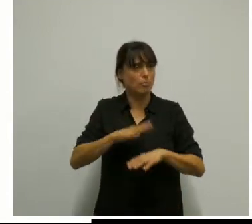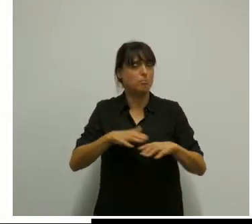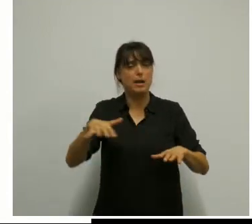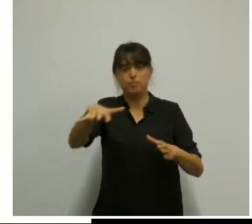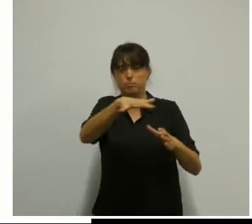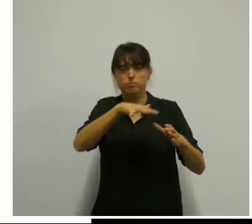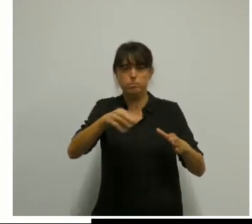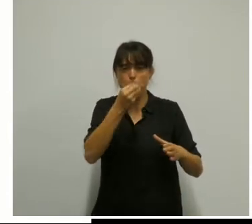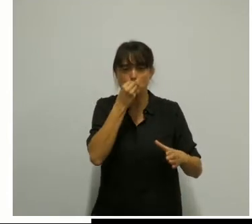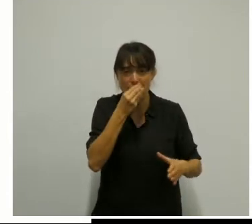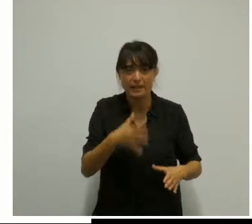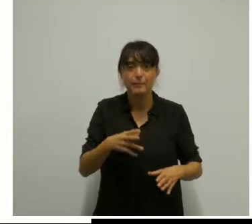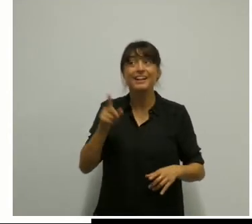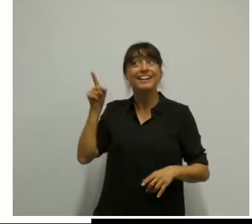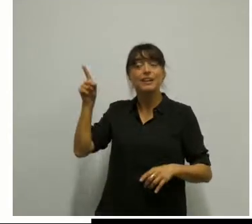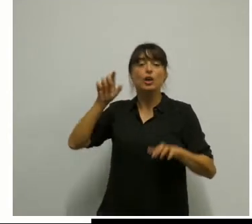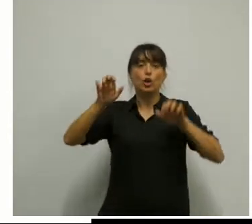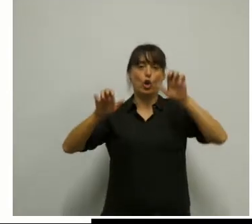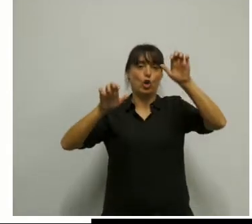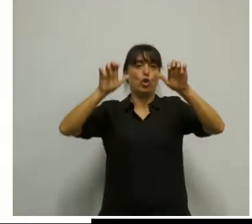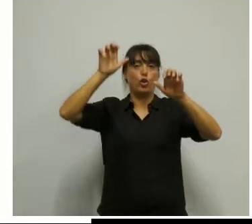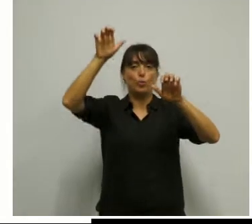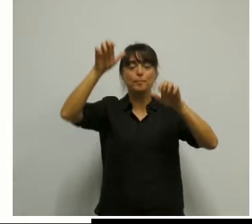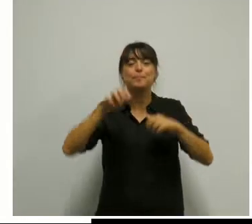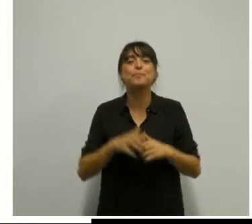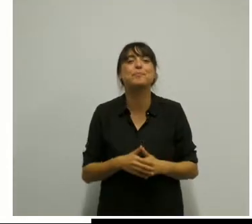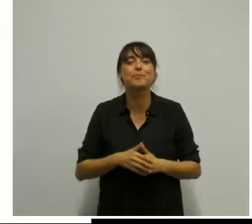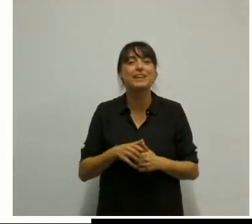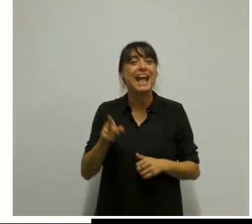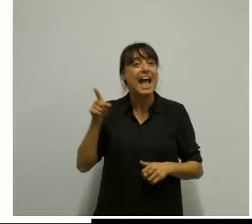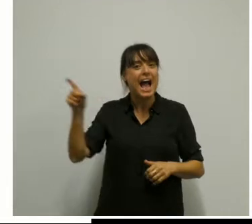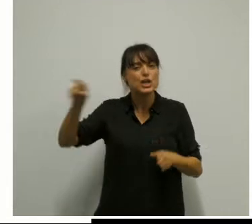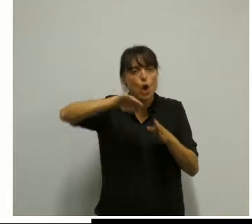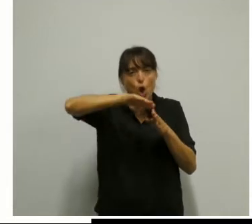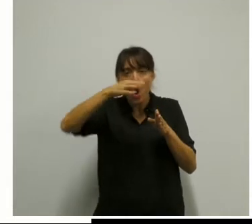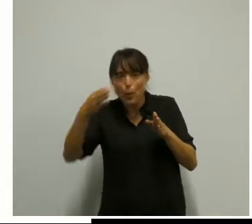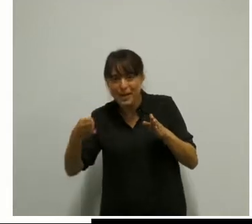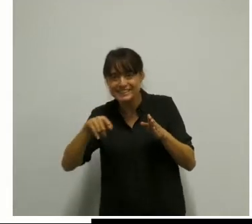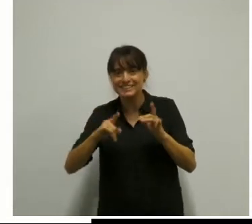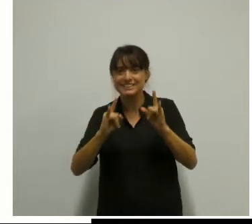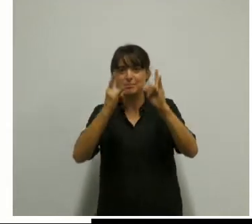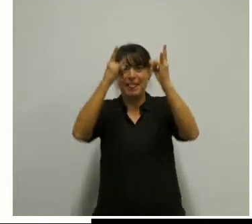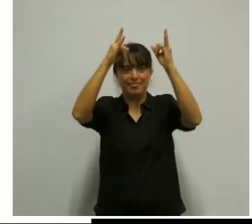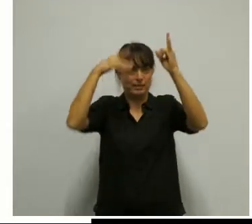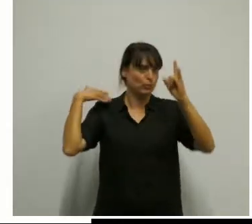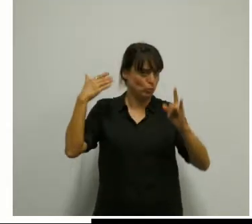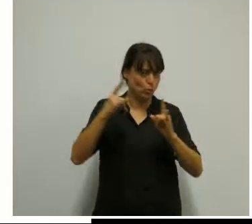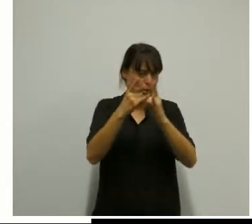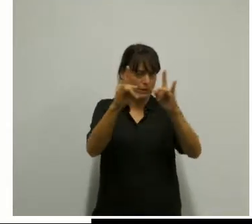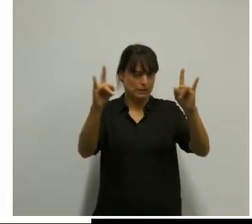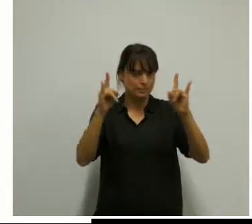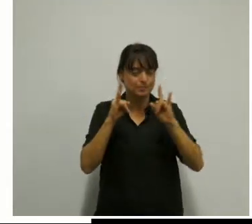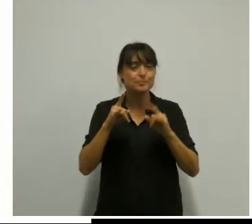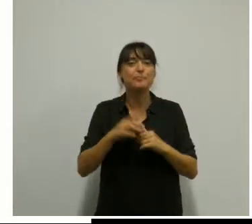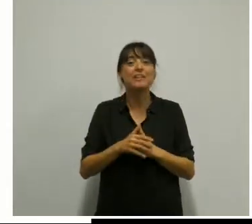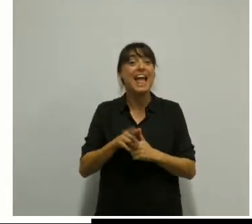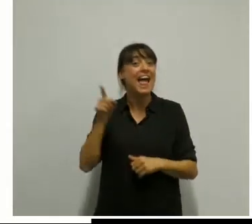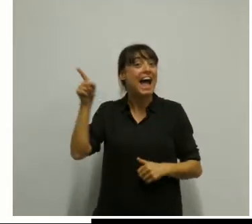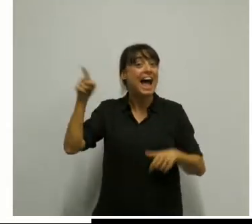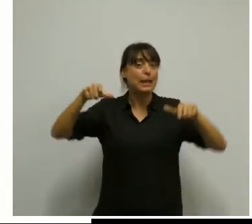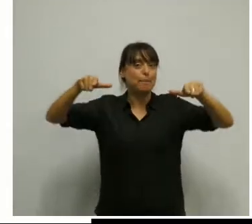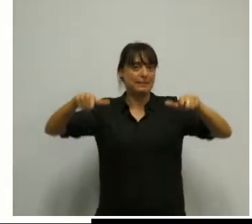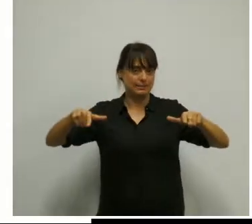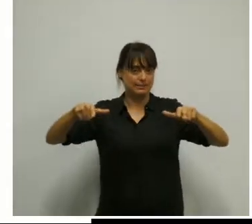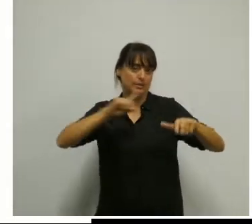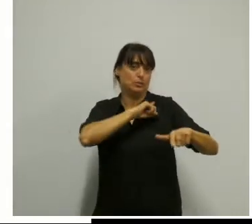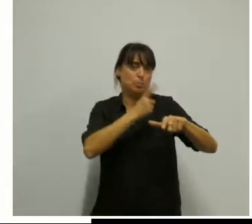amb el recòdrom. Això és com una espècie de petites coves que també creixeran les plantes. Aquí la pista esportiva han fet, com que